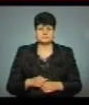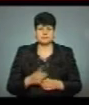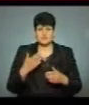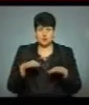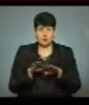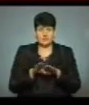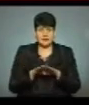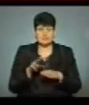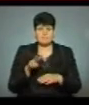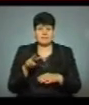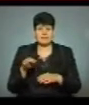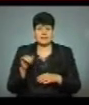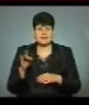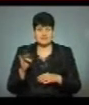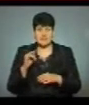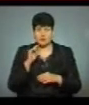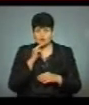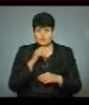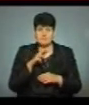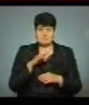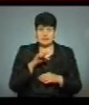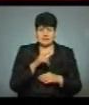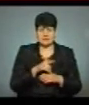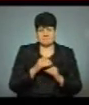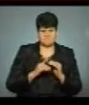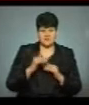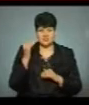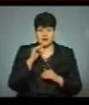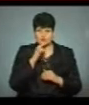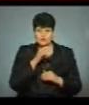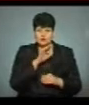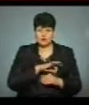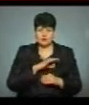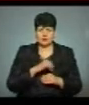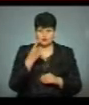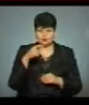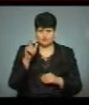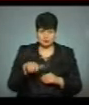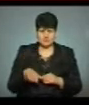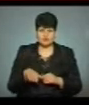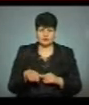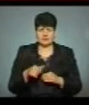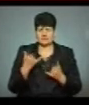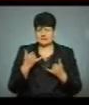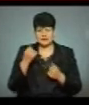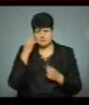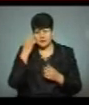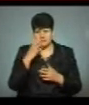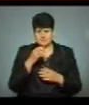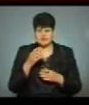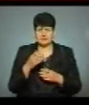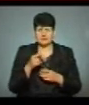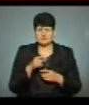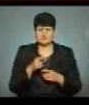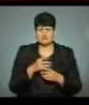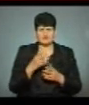Якщо порівняти з Малиновецькою громадою, то економіка, звичайно, Малиновецької громади набагато вища, і доходи на душу населення, я зараз не берусь по пам'яті говорити, але мені здається,